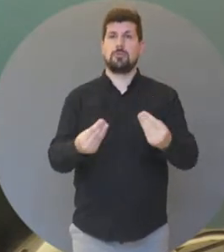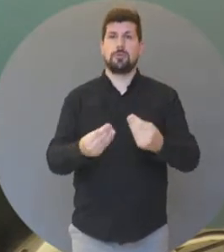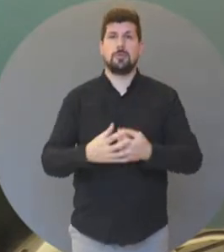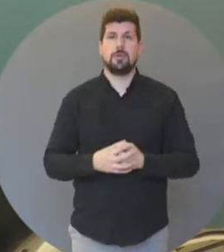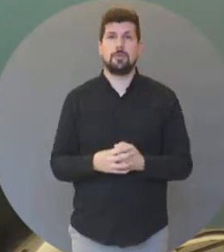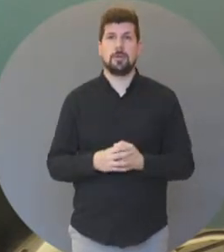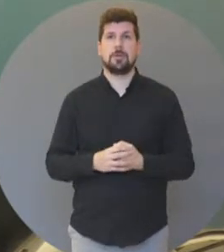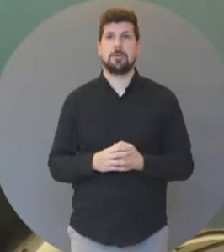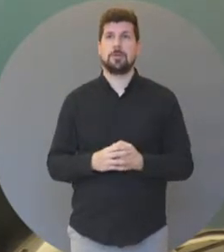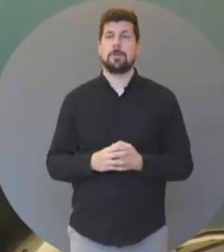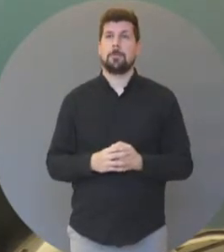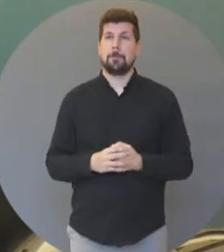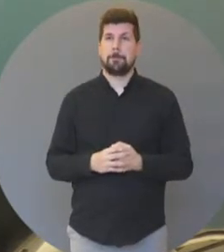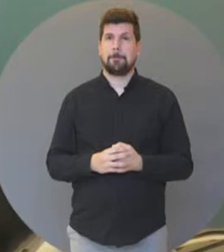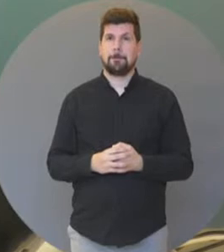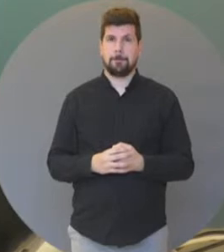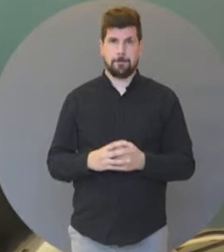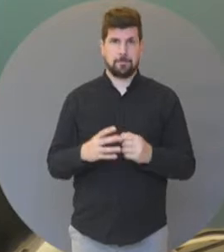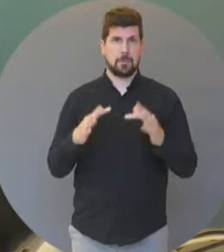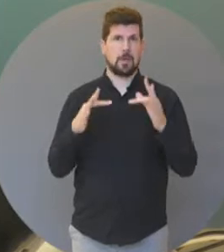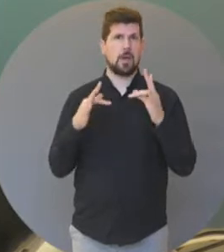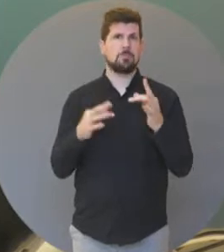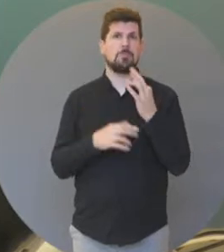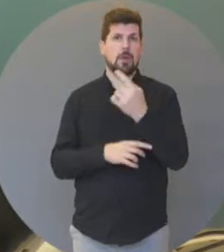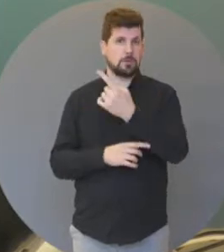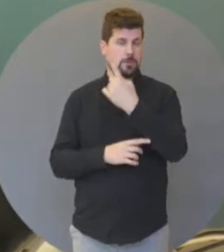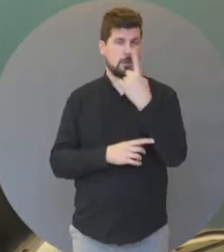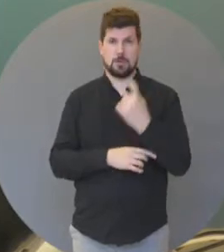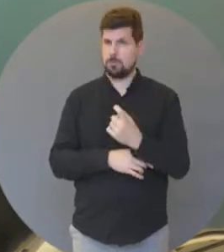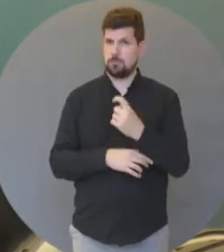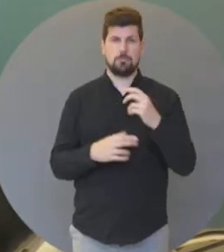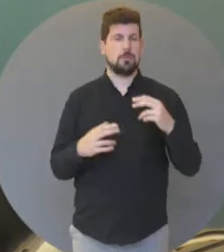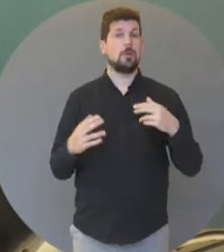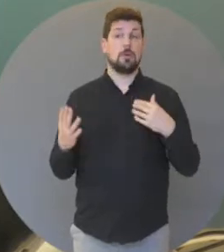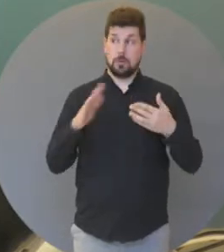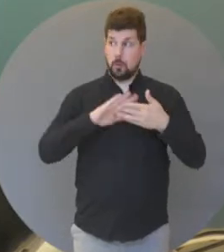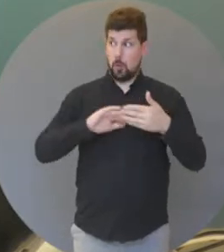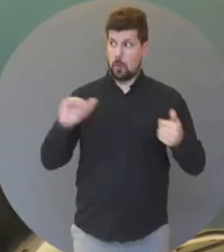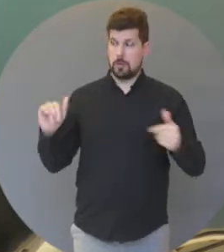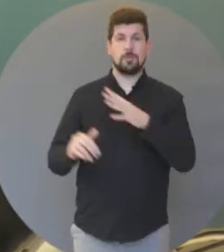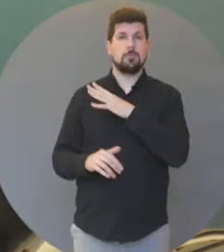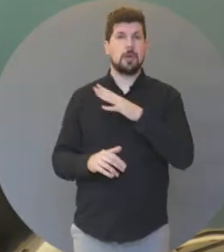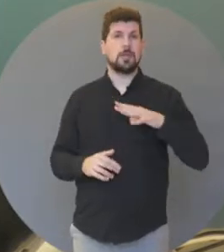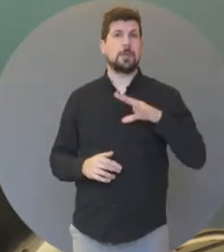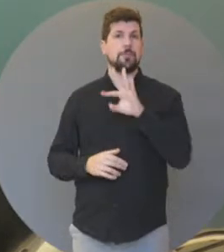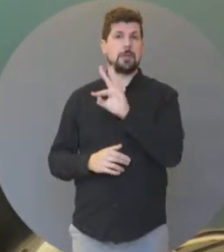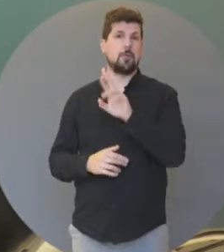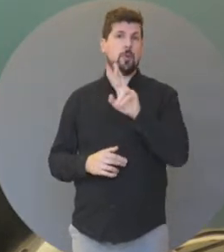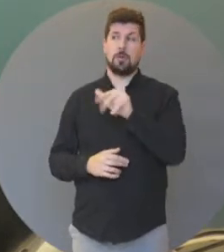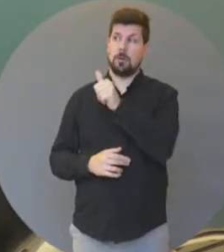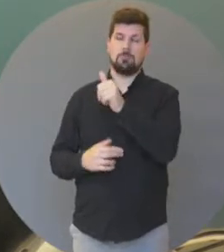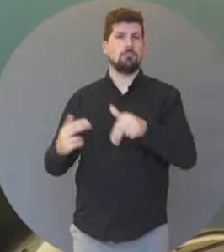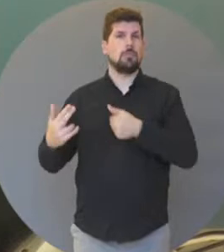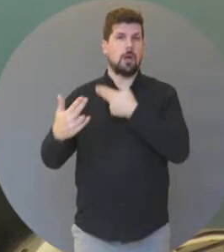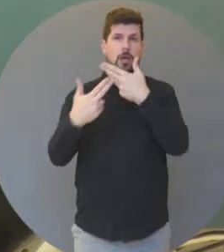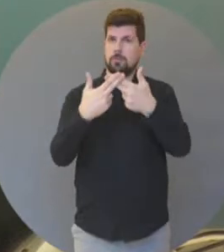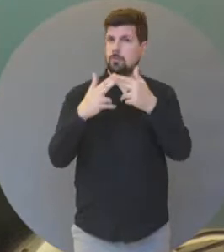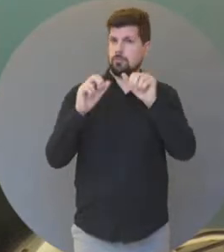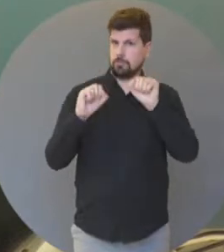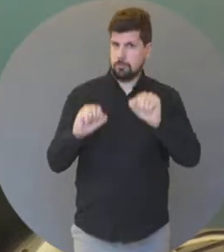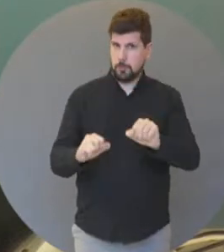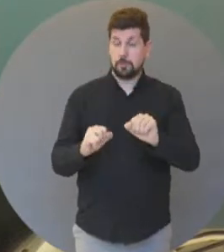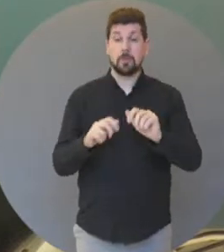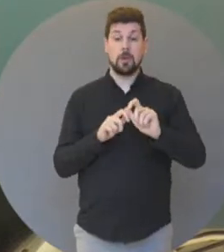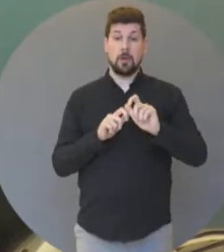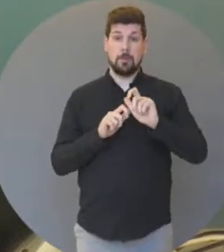sur le sujet sur la question que vous posez je vais le redonner la parole à Madame Thibault doréno pour vous apporter la la réponse et